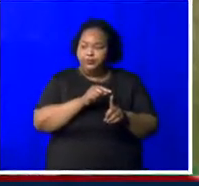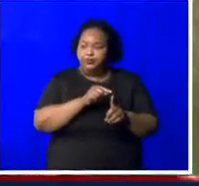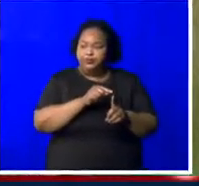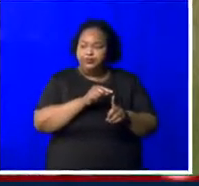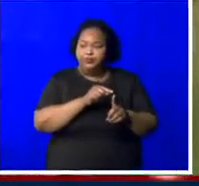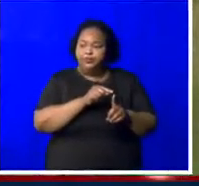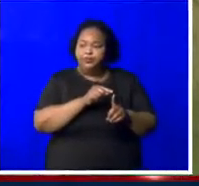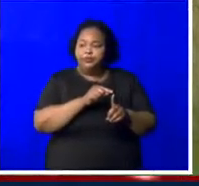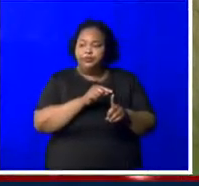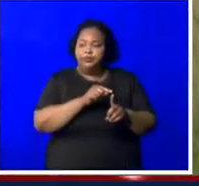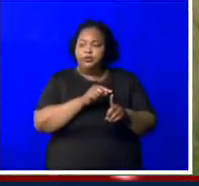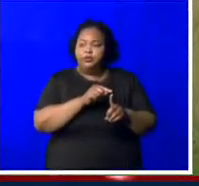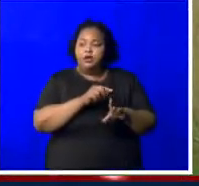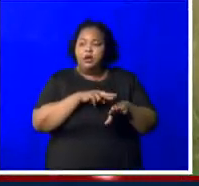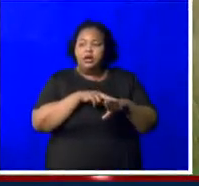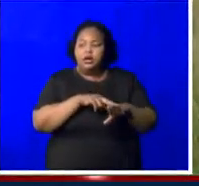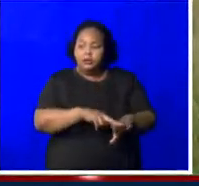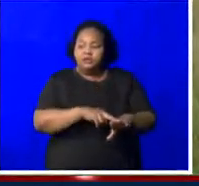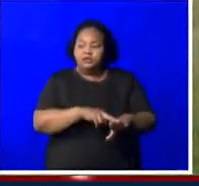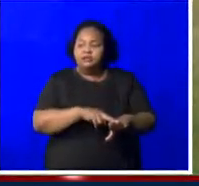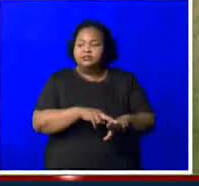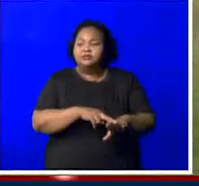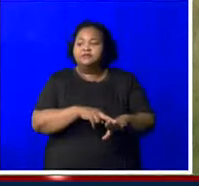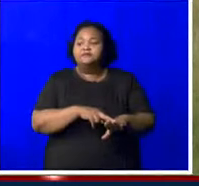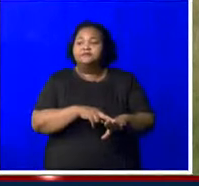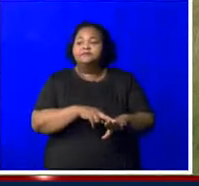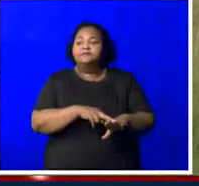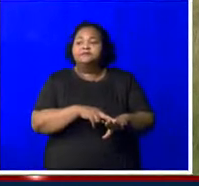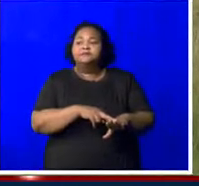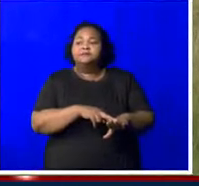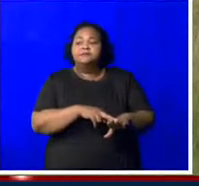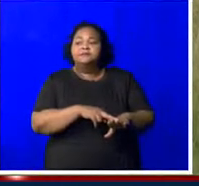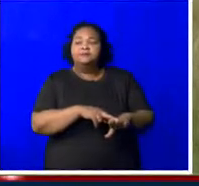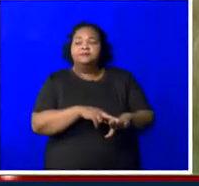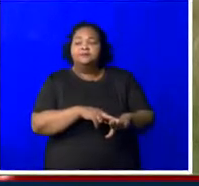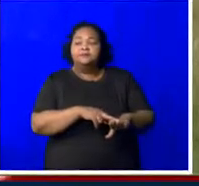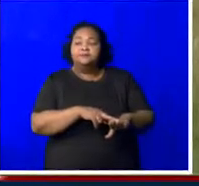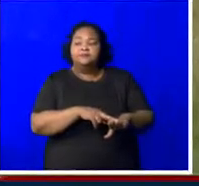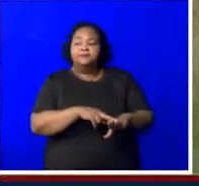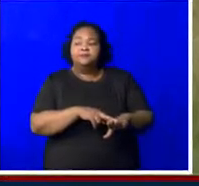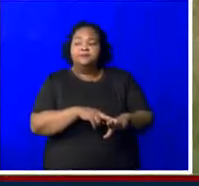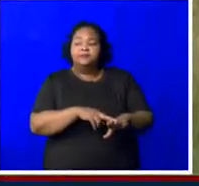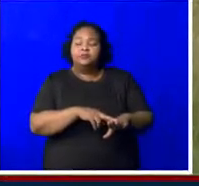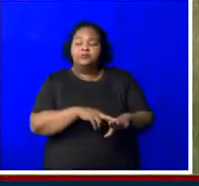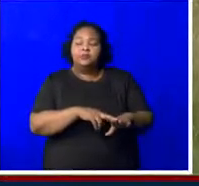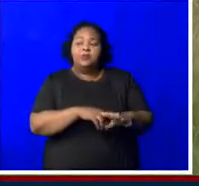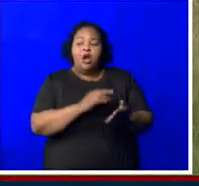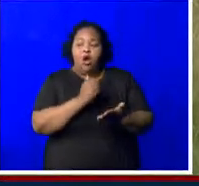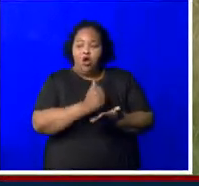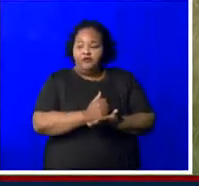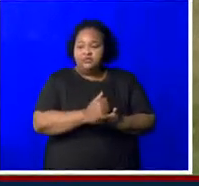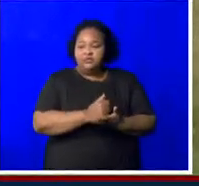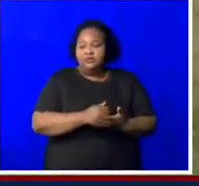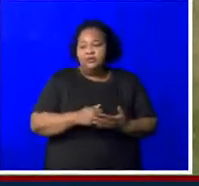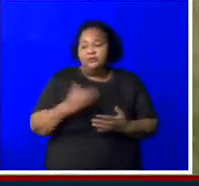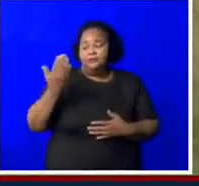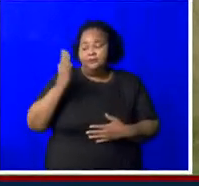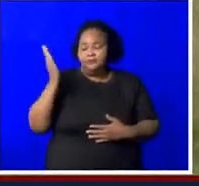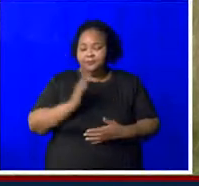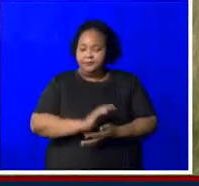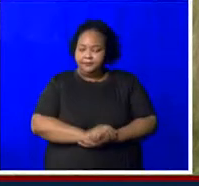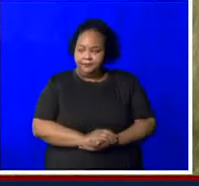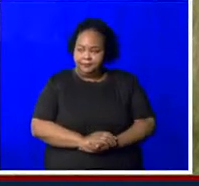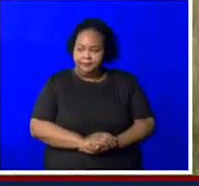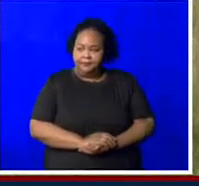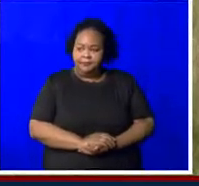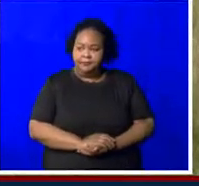selitulo kulamacala nje lamaningi lesiwabonako endeka ekhaya kepha ke lokho kukhomba bona ukuthi kuneke